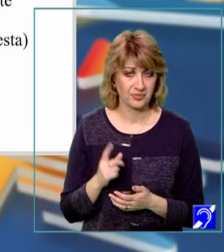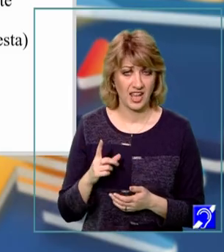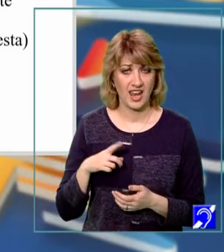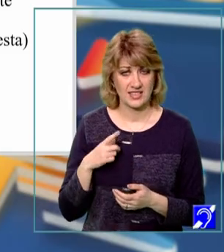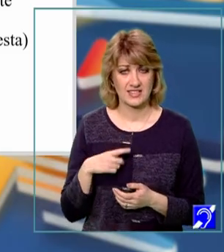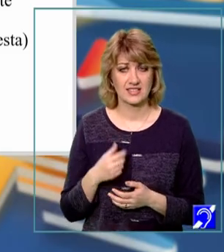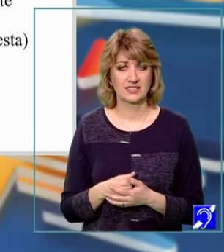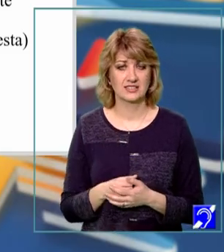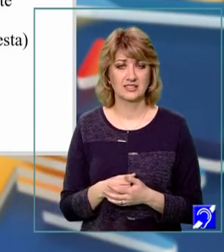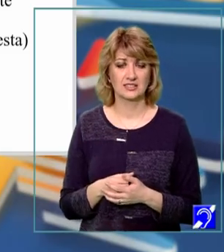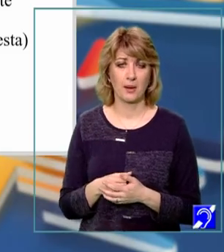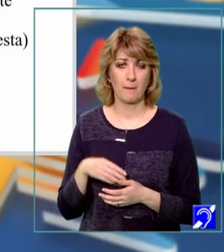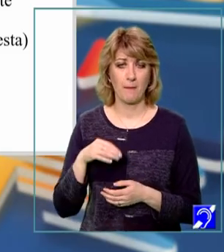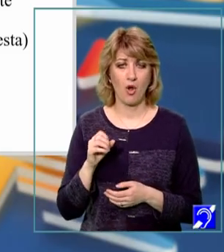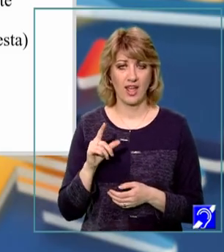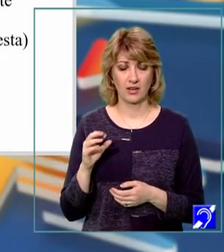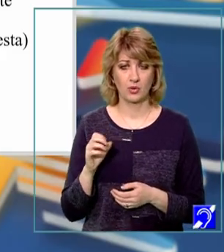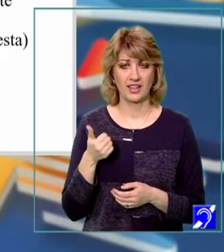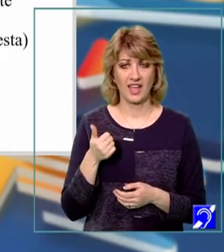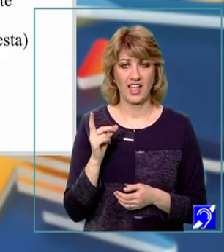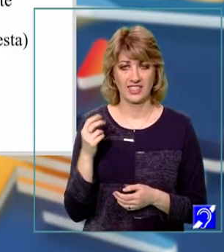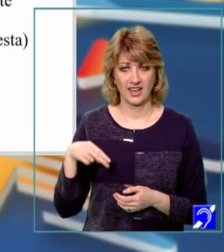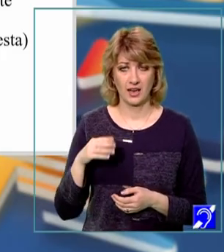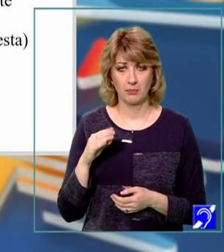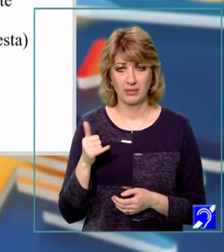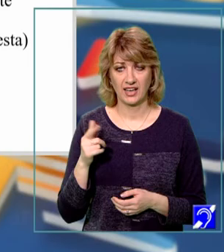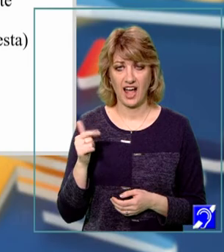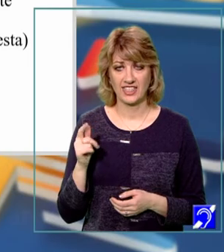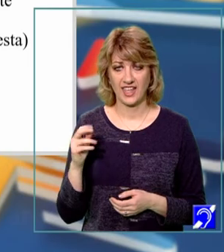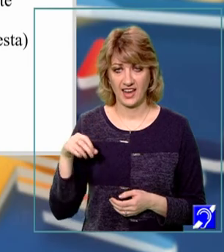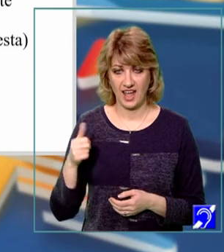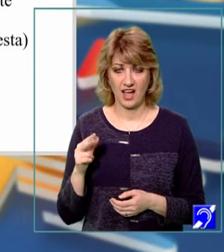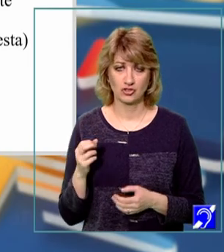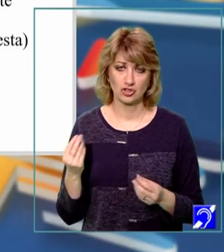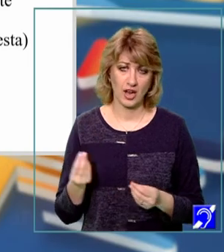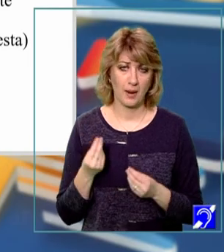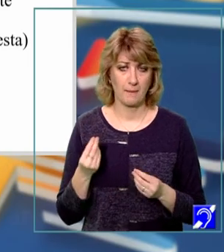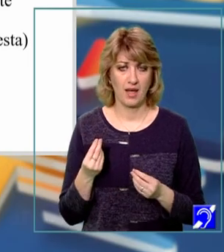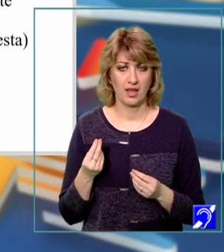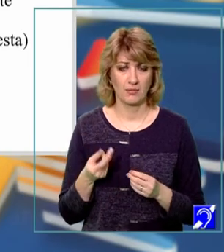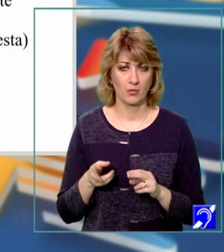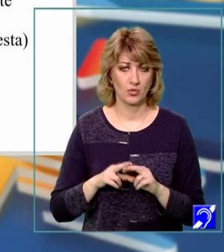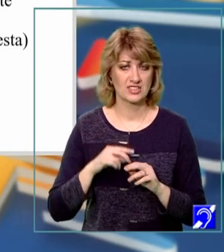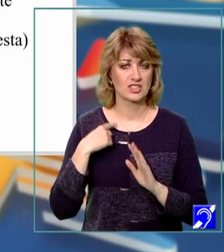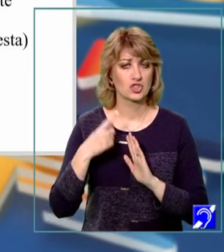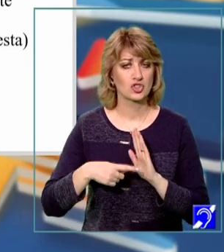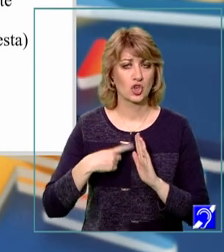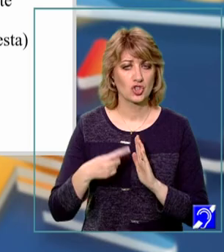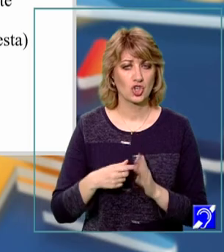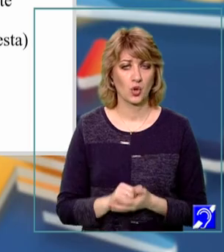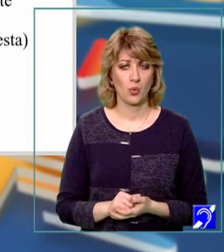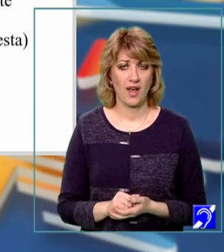de asemenea molecule de ADN bicatenar, cel mai adesea circular, dar s-a observat